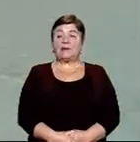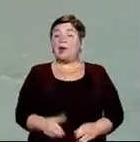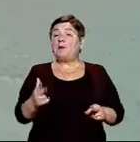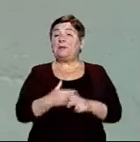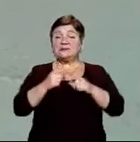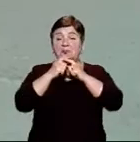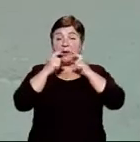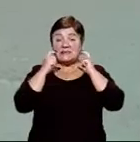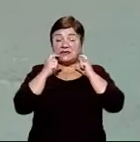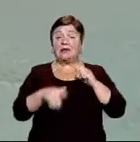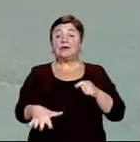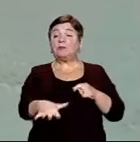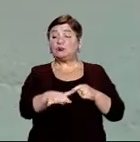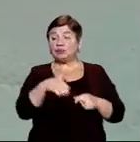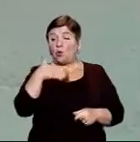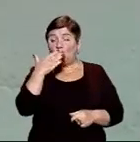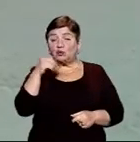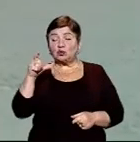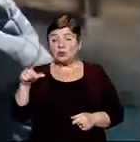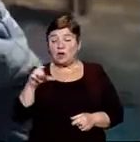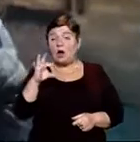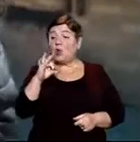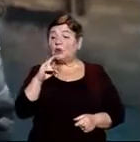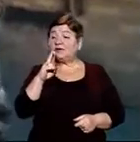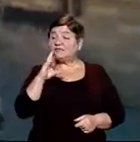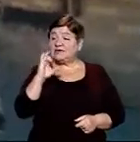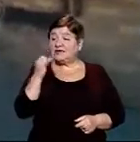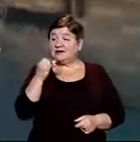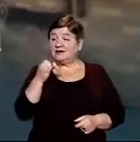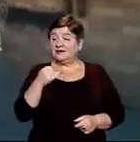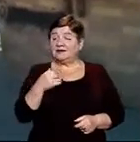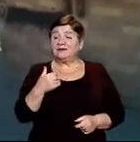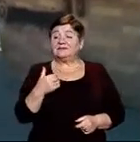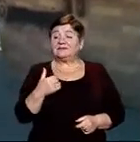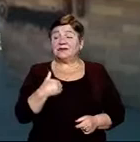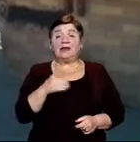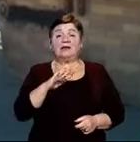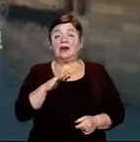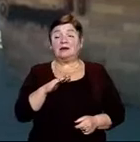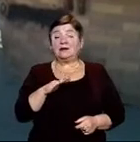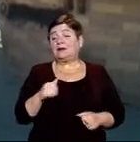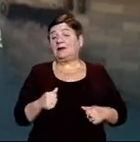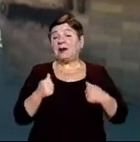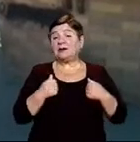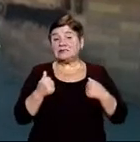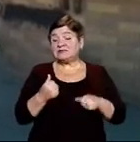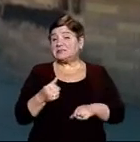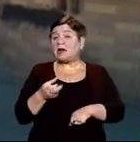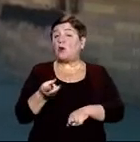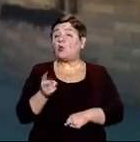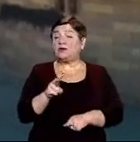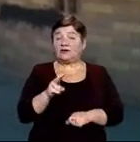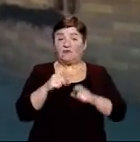Без маски на площу вийшов ужгородець Олексій. Залишилось в машині, я не намагався заходити в